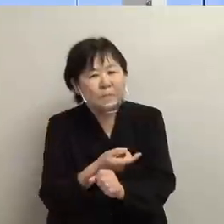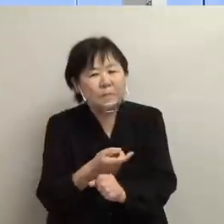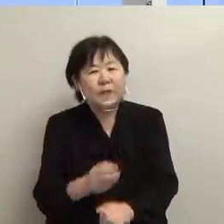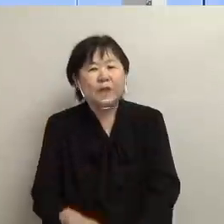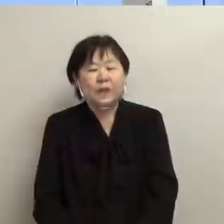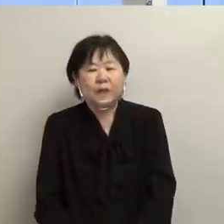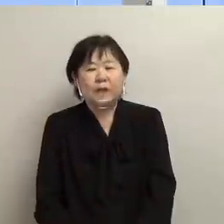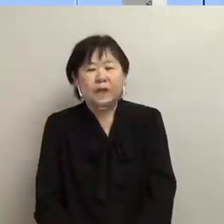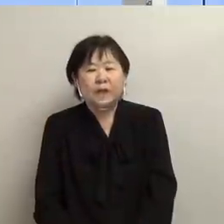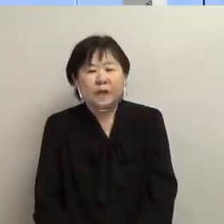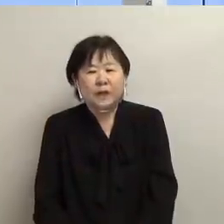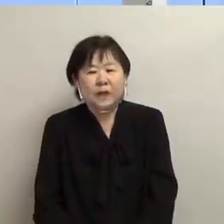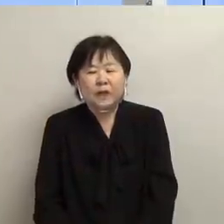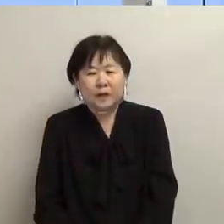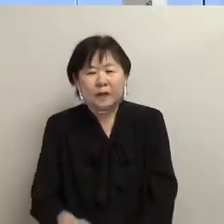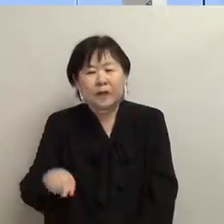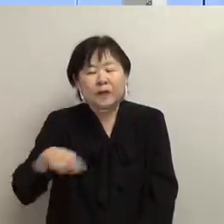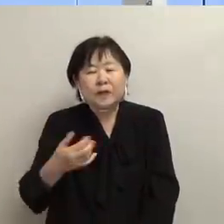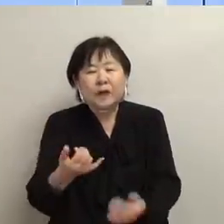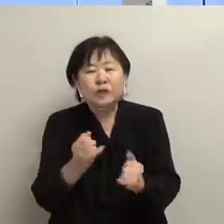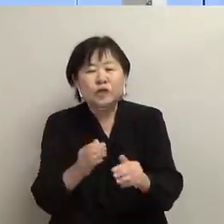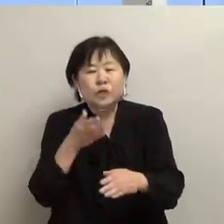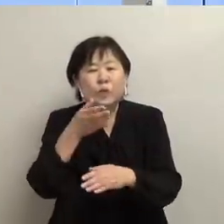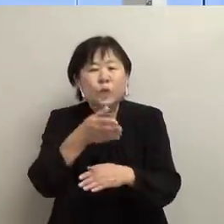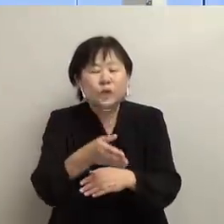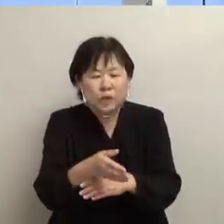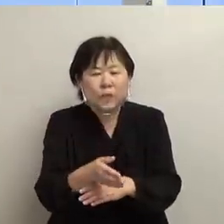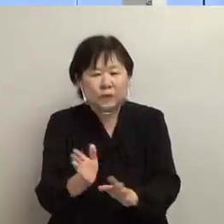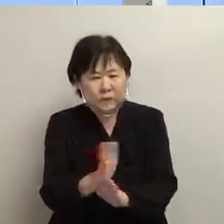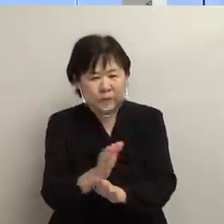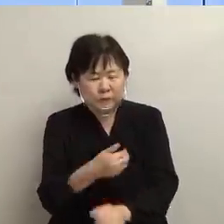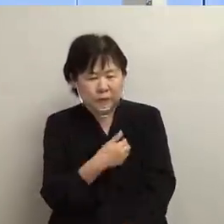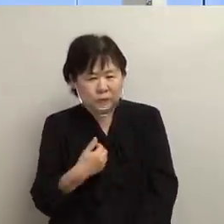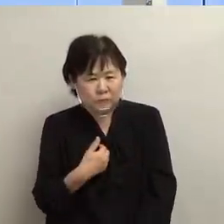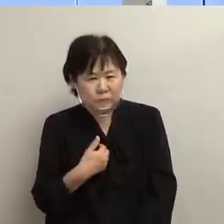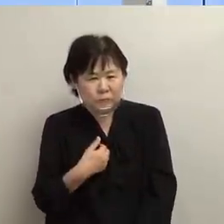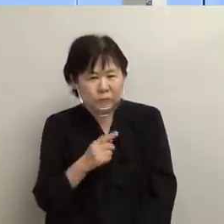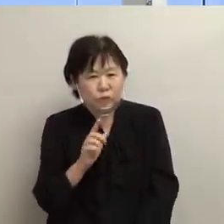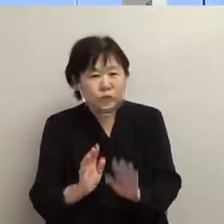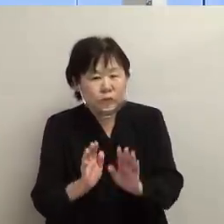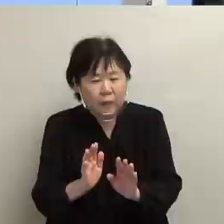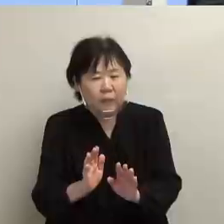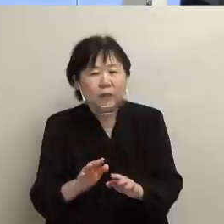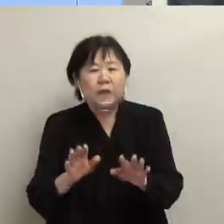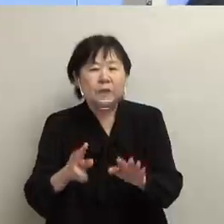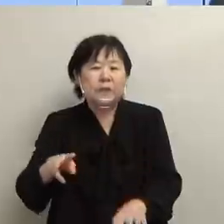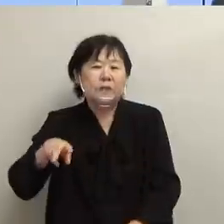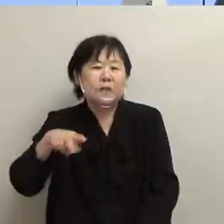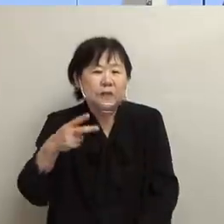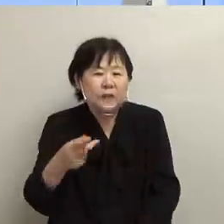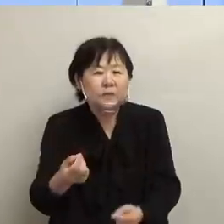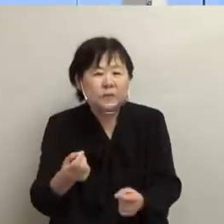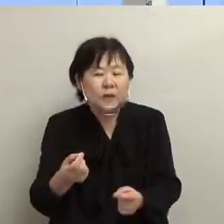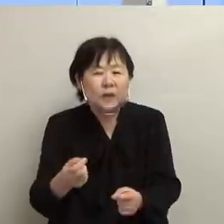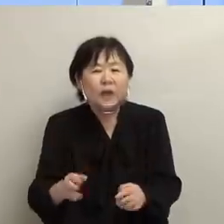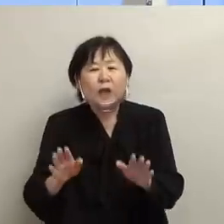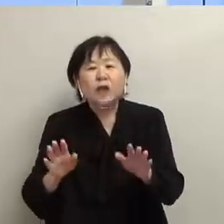が続いても何とかしばらく持ちこたえられるって言うところが200人ですよねでもすでに今日